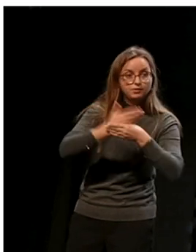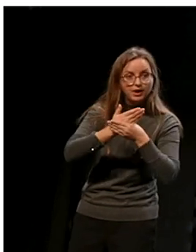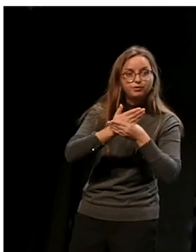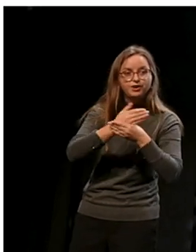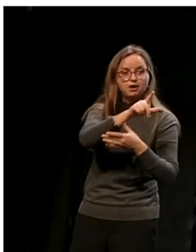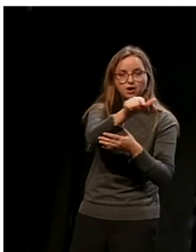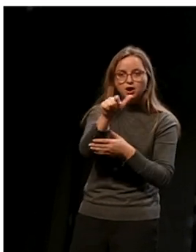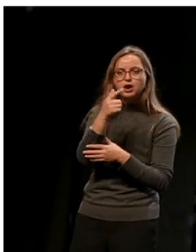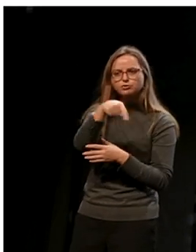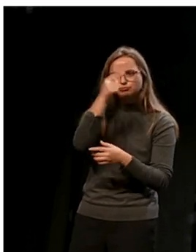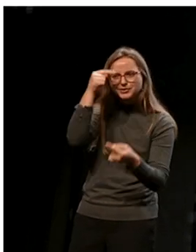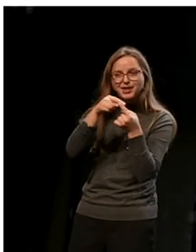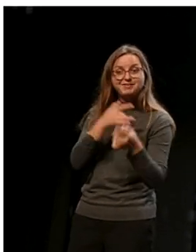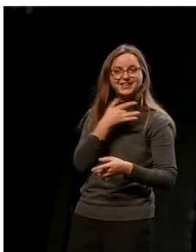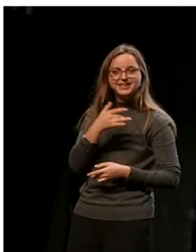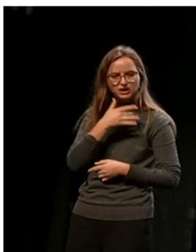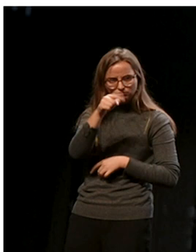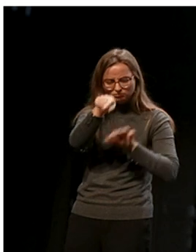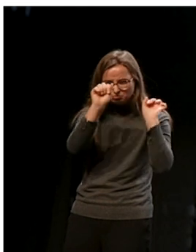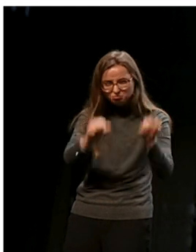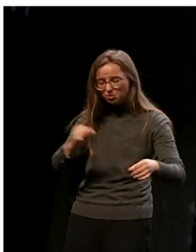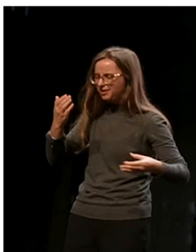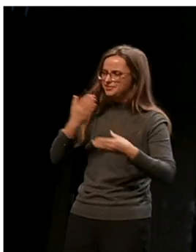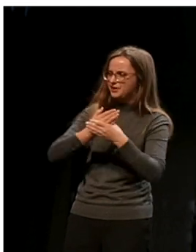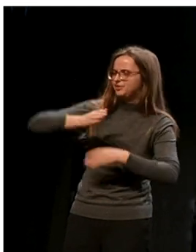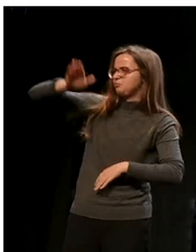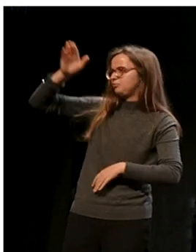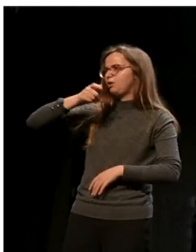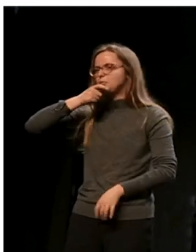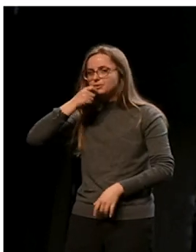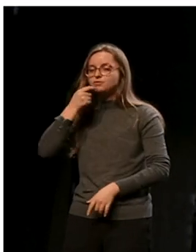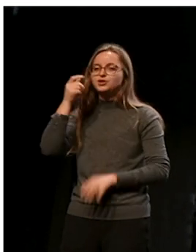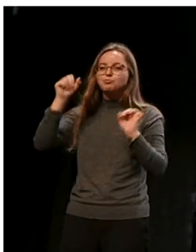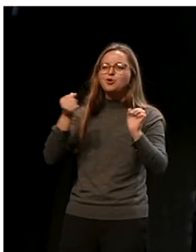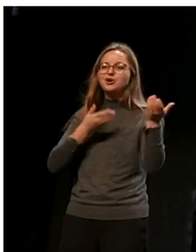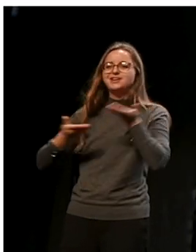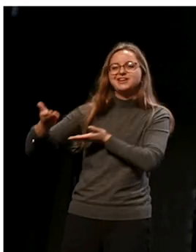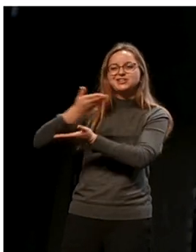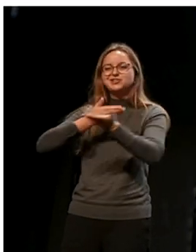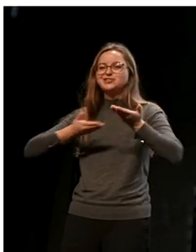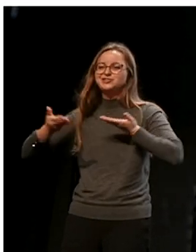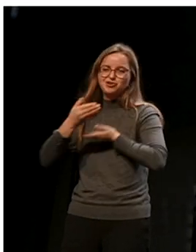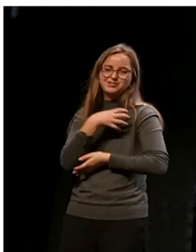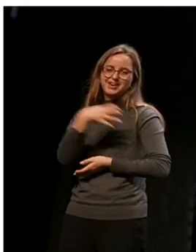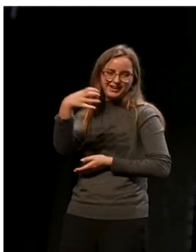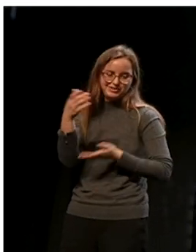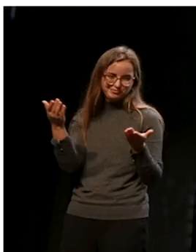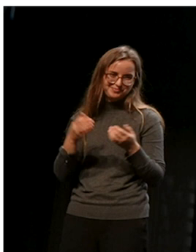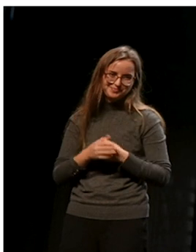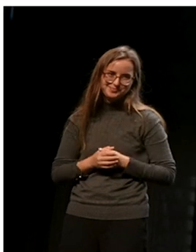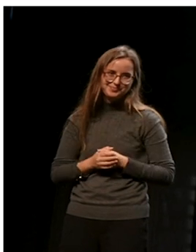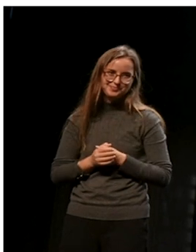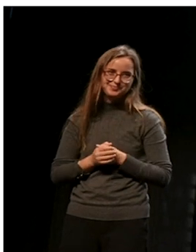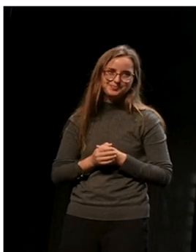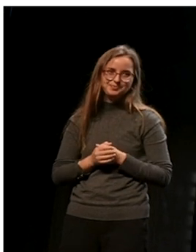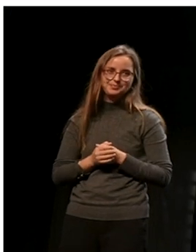qui sont intéressés par le sujet, n'hésitez pas, ça va nous permettre d'alimenter le débat